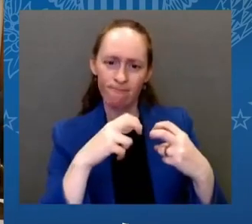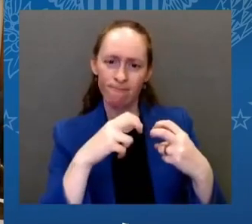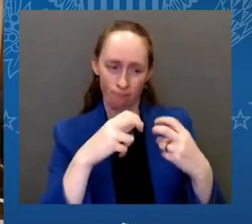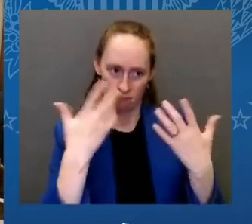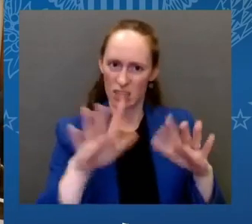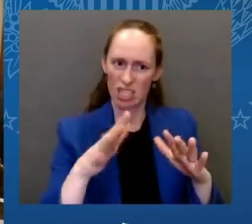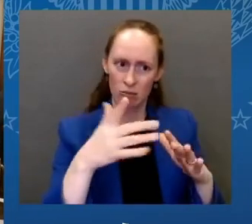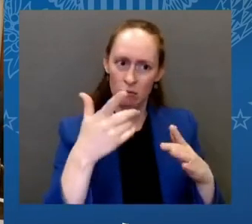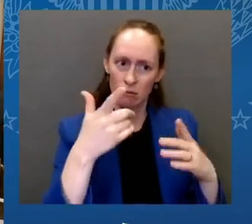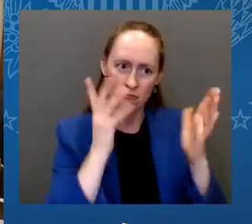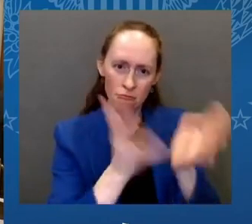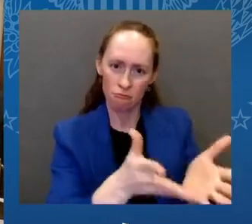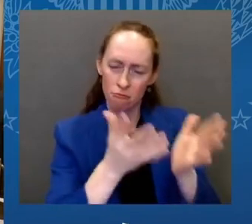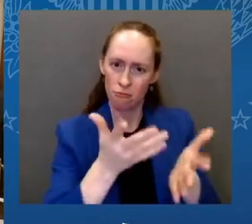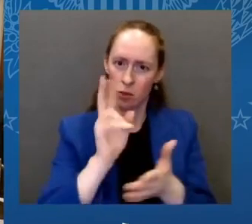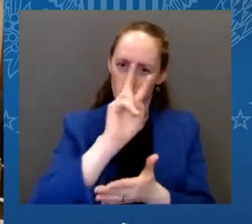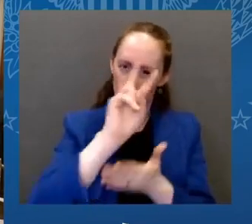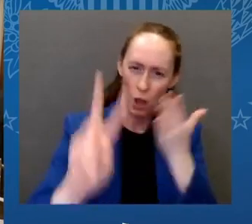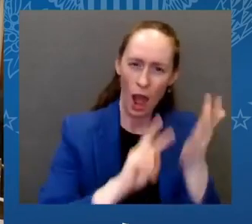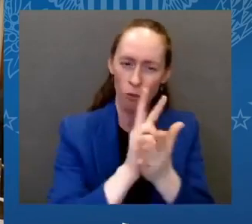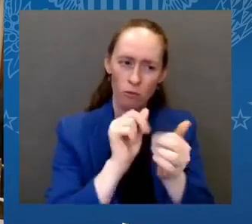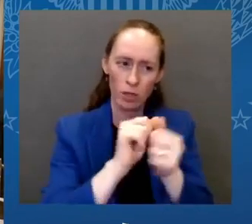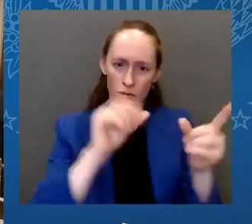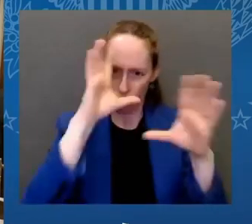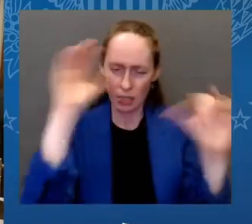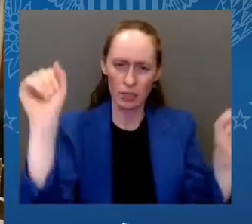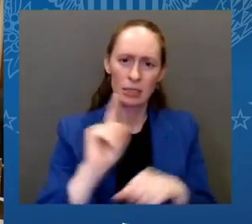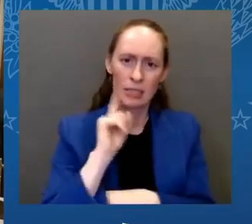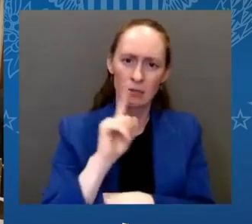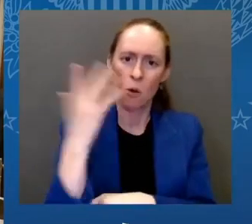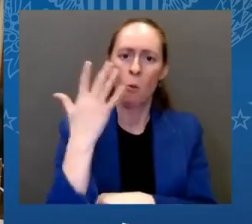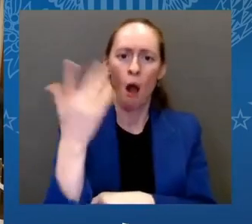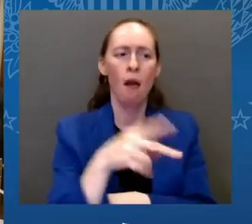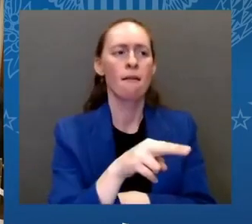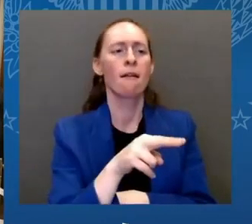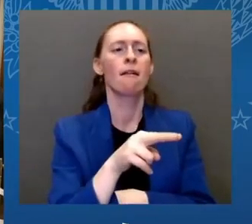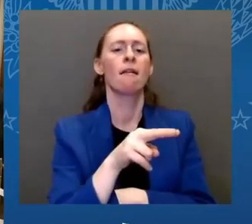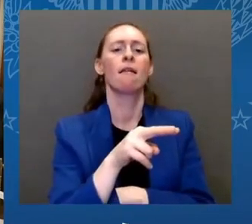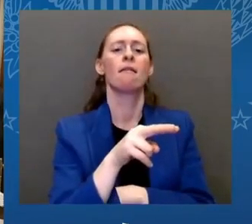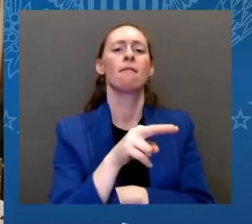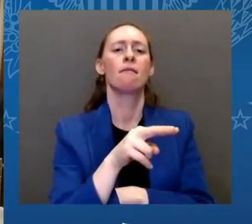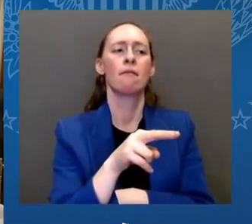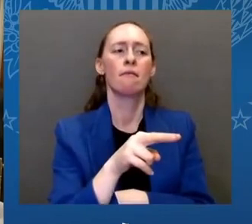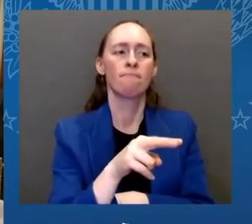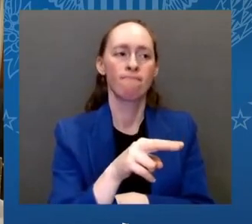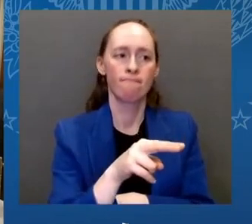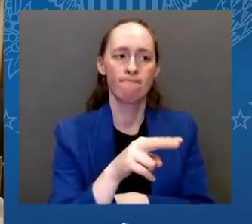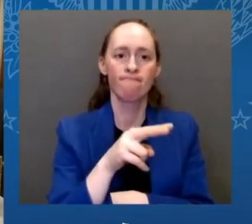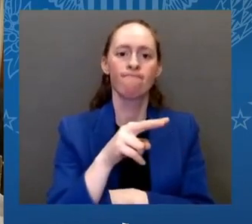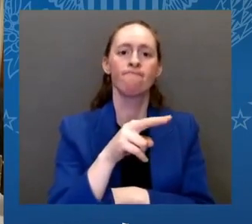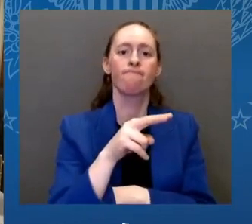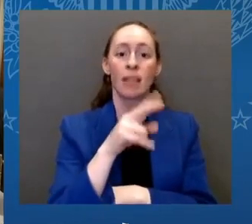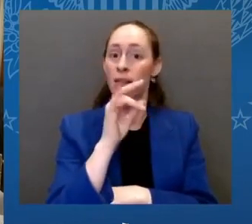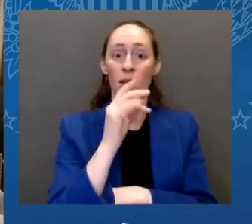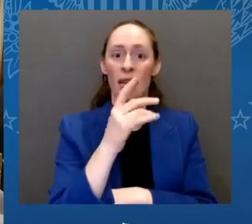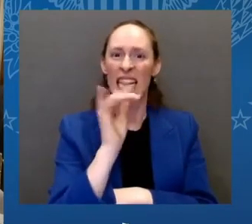Що ви почули під час зустрічі, те, чого ви, можливо, не змогли дізнатися під час телефонного дзвінка? Чи була якась